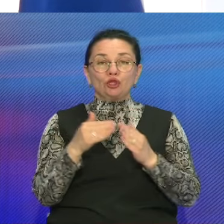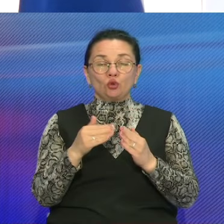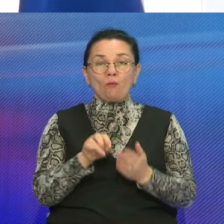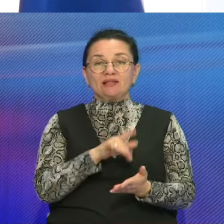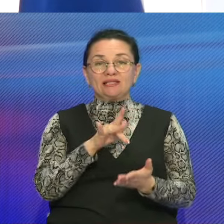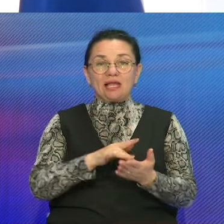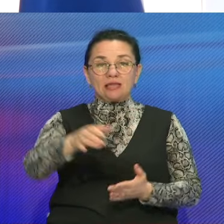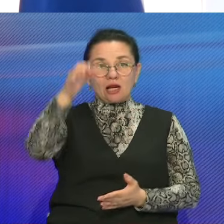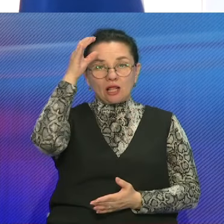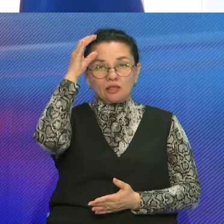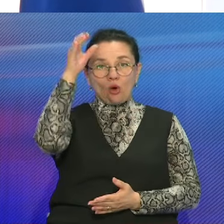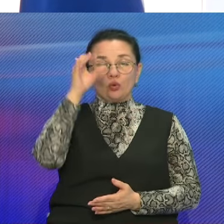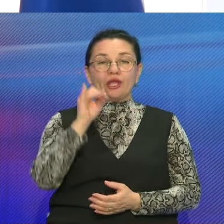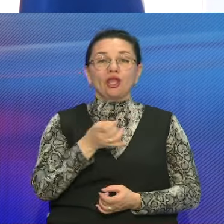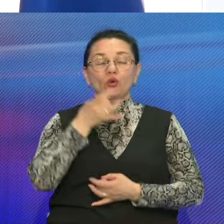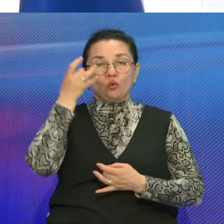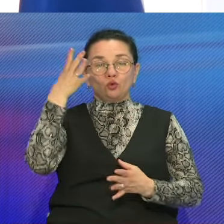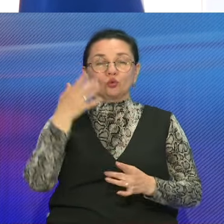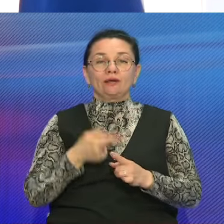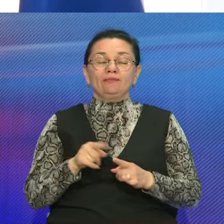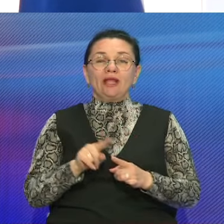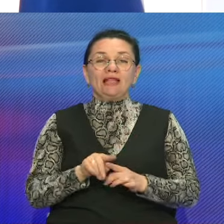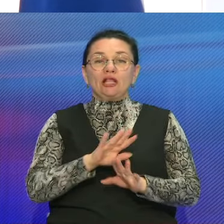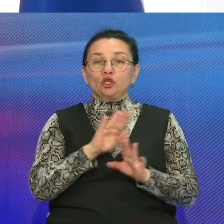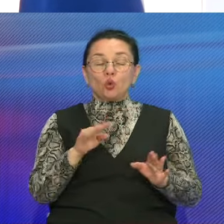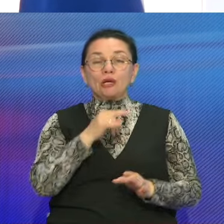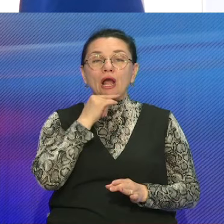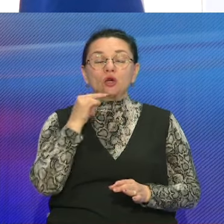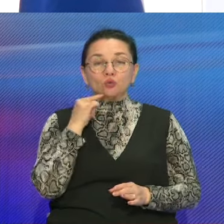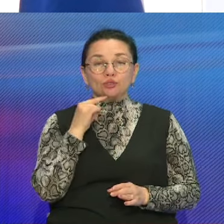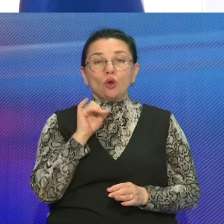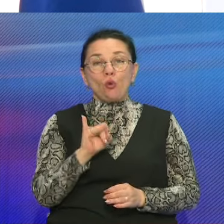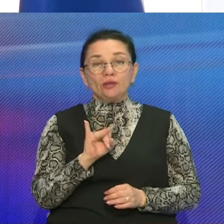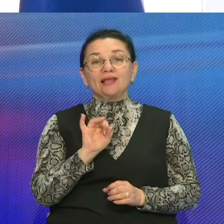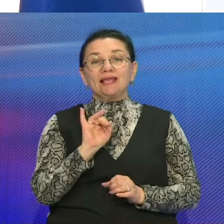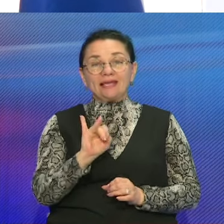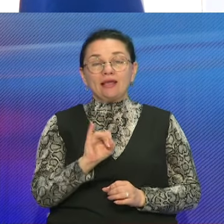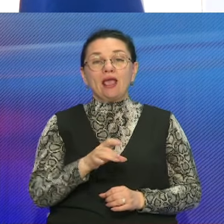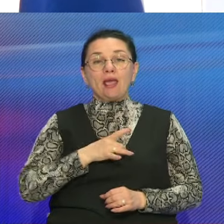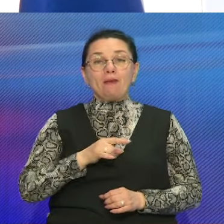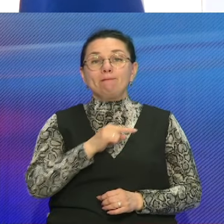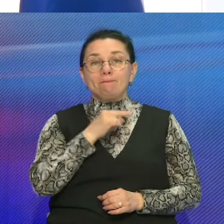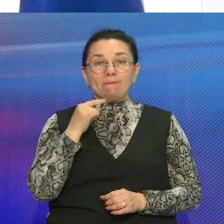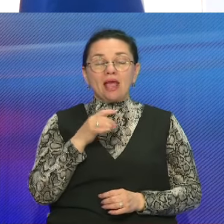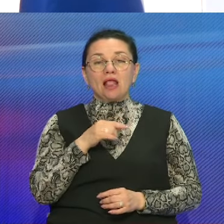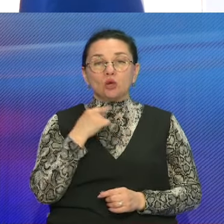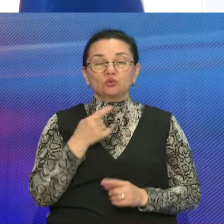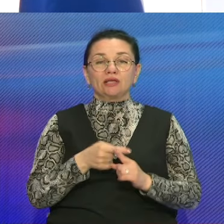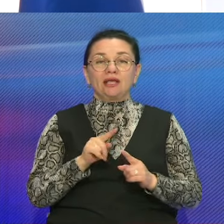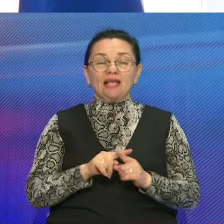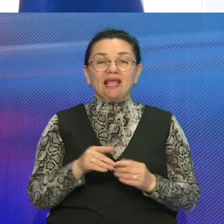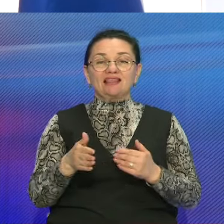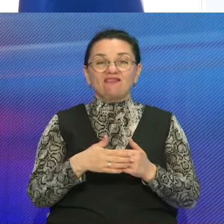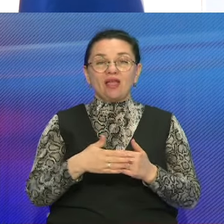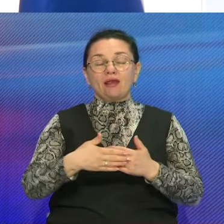Он наш общий, он не только, собственно, русский, он и белорусский, поэтому двери его открыты. Все, что